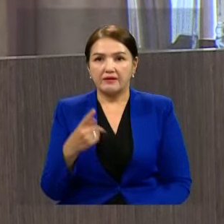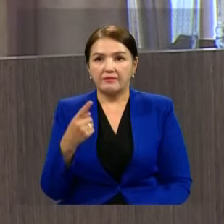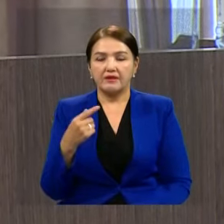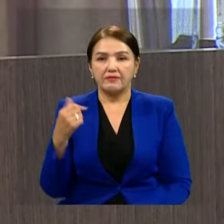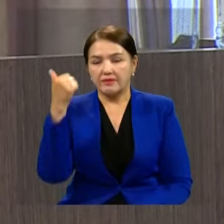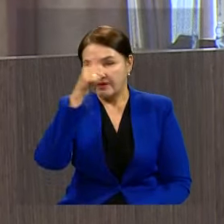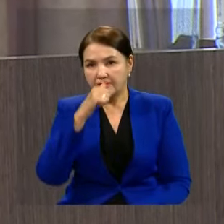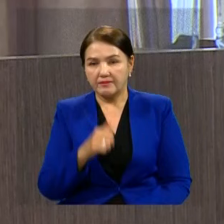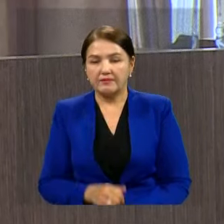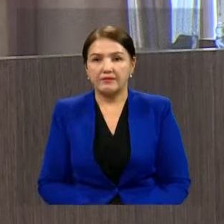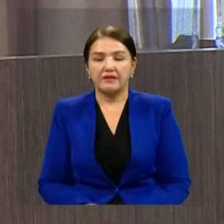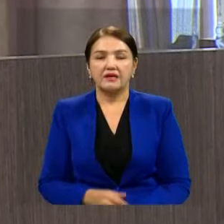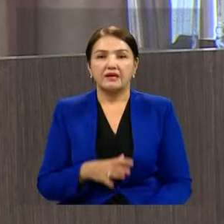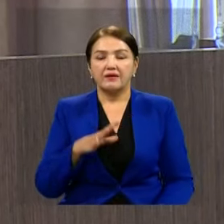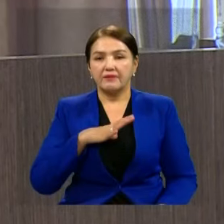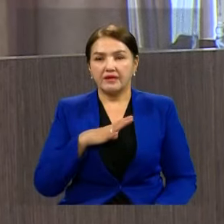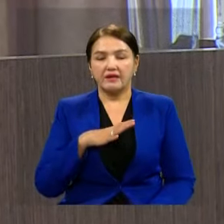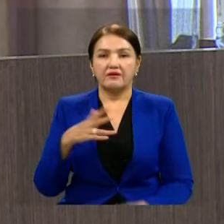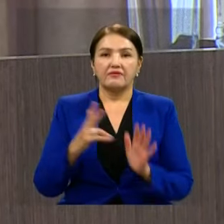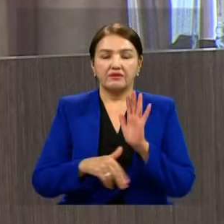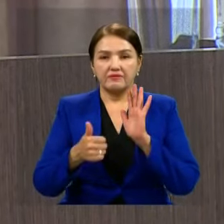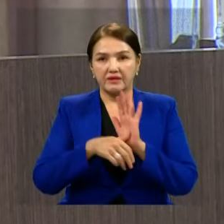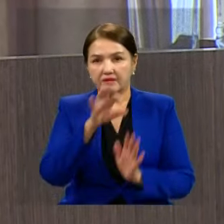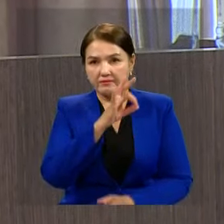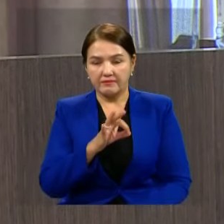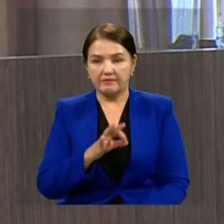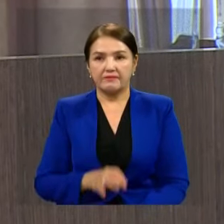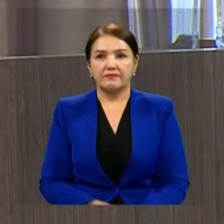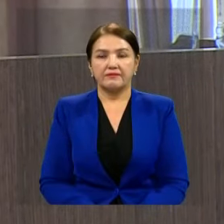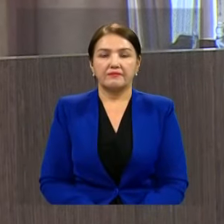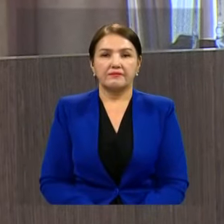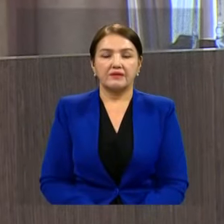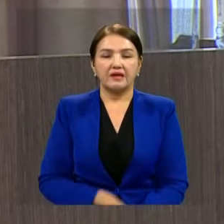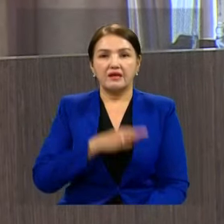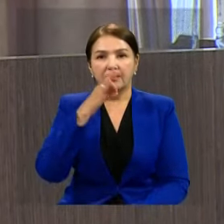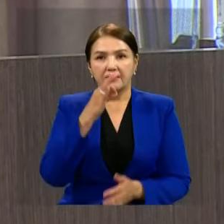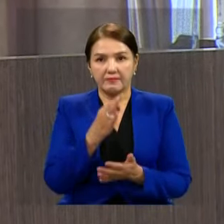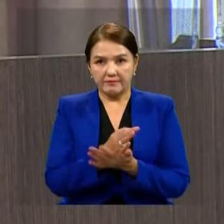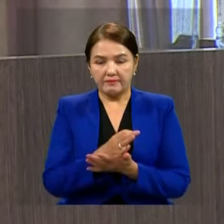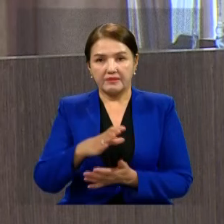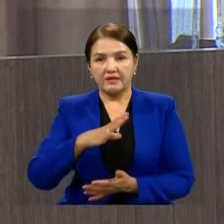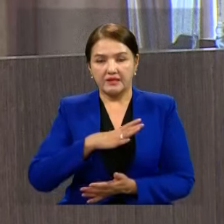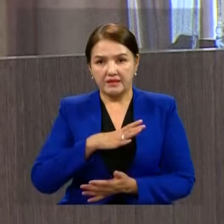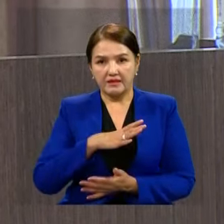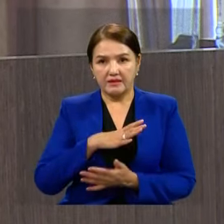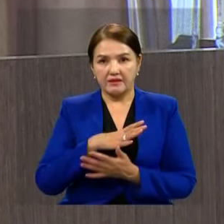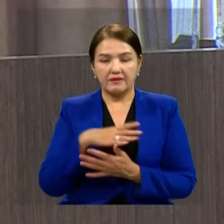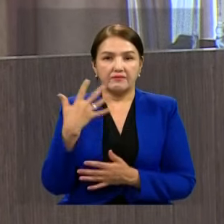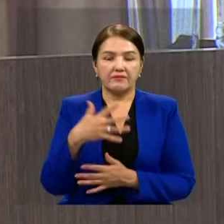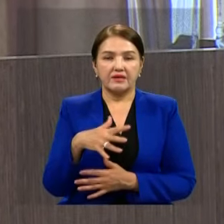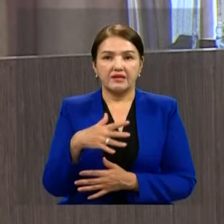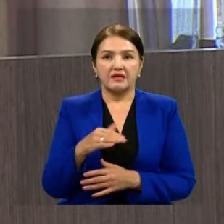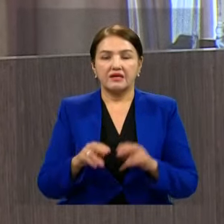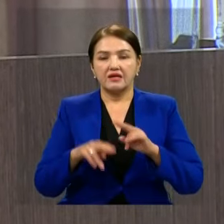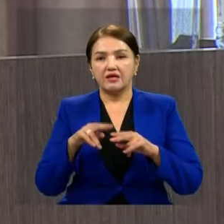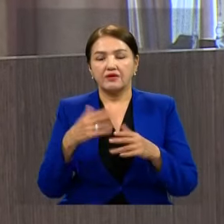полугодие. Взыскаемость составляет 86%. К административной ответственности были привлечены 53